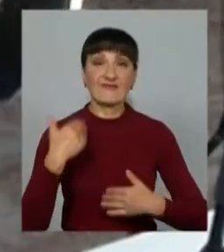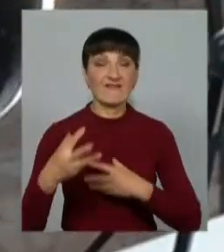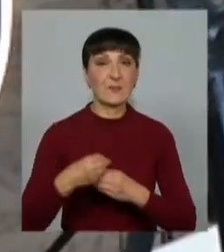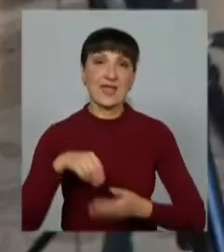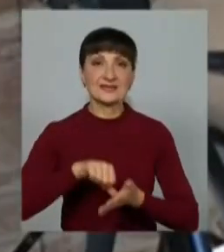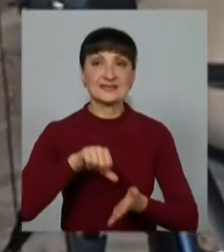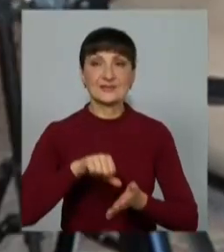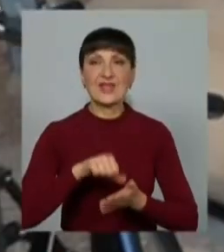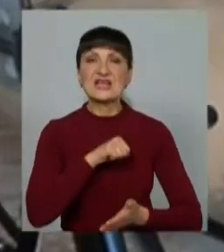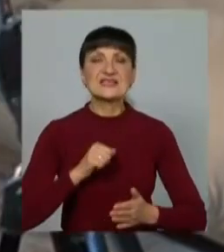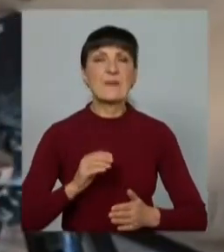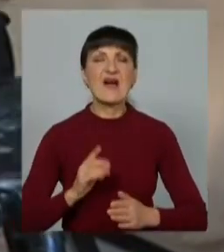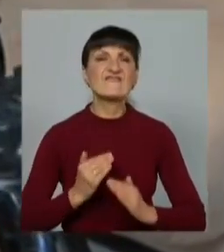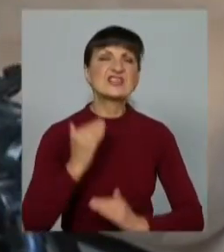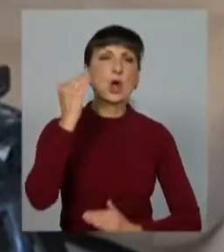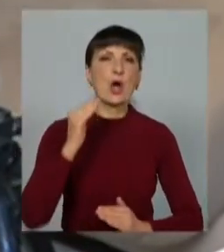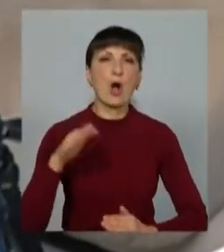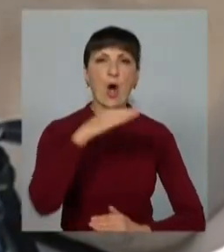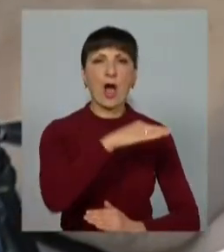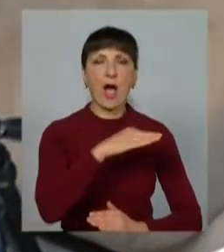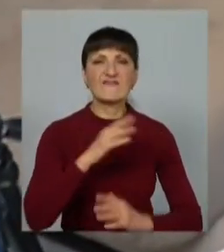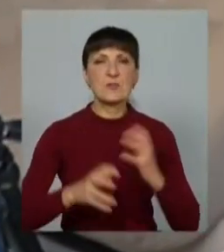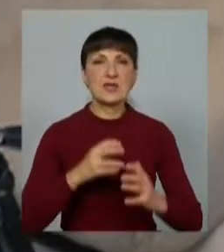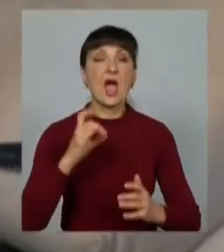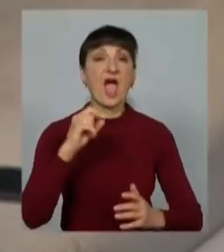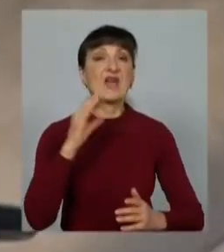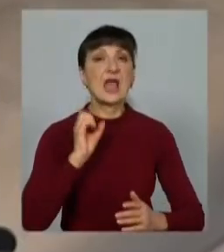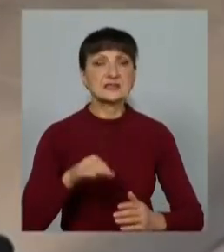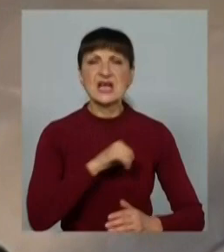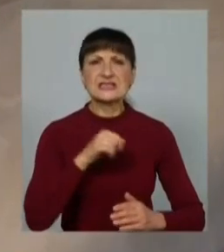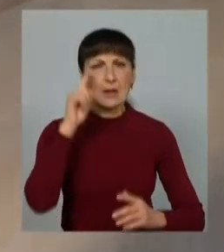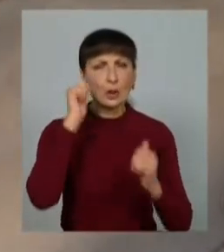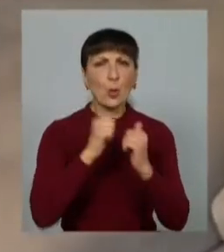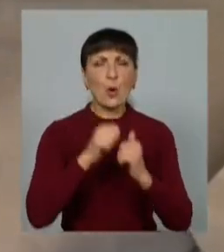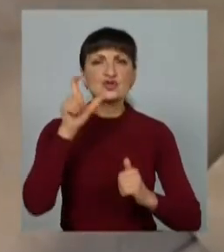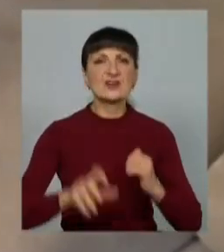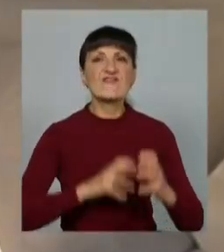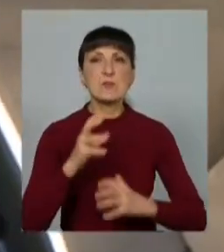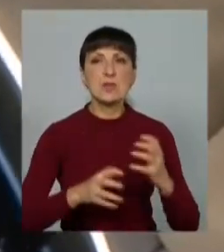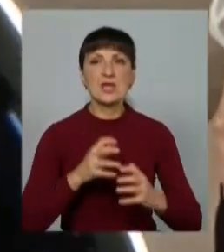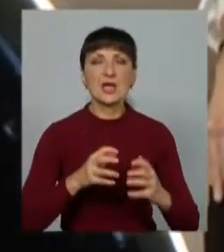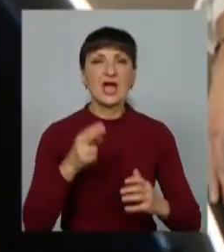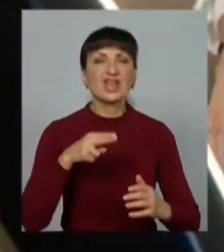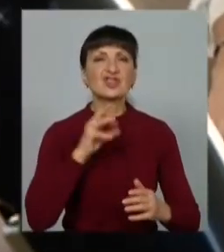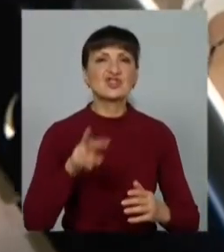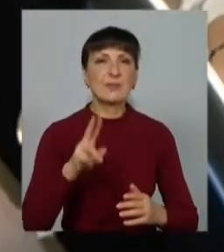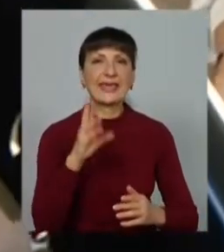Самая высокая гора в мире. Эверест. Раз. Самый тупой человек в мире. Джим Керри.